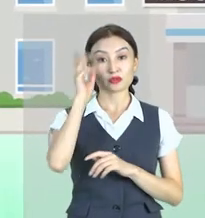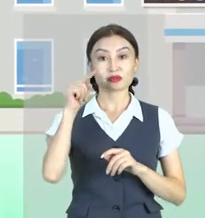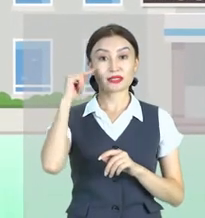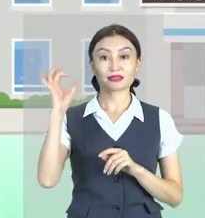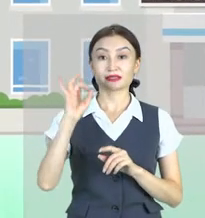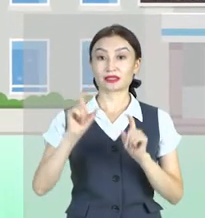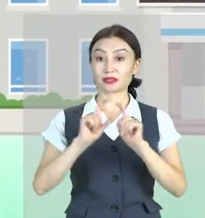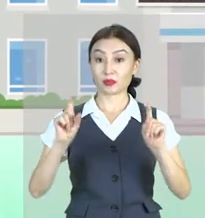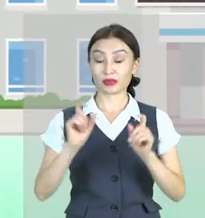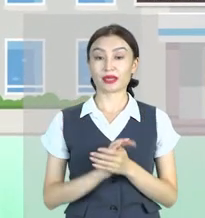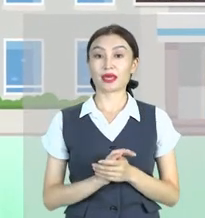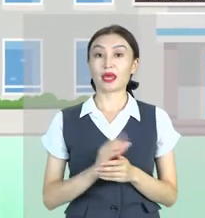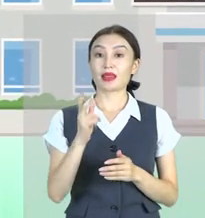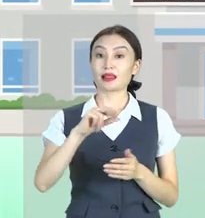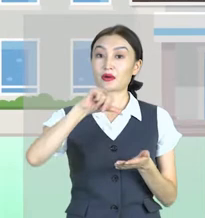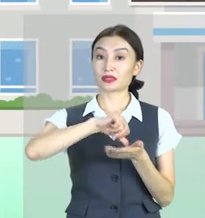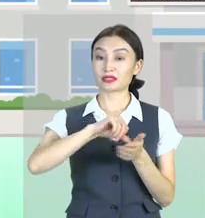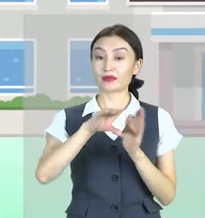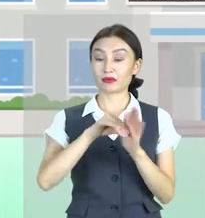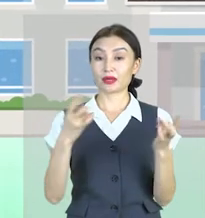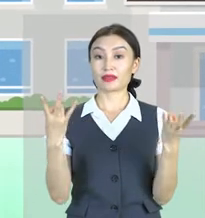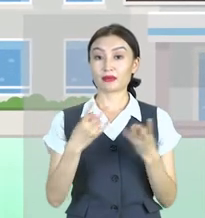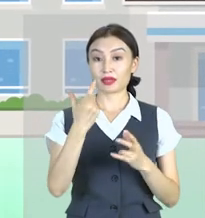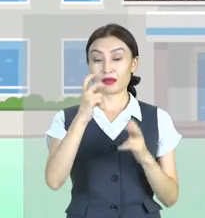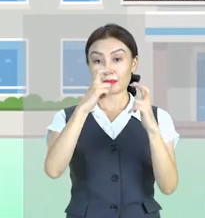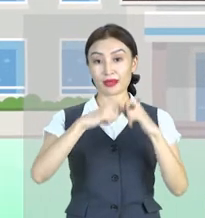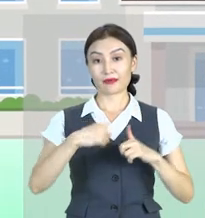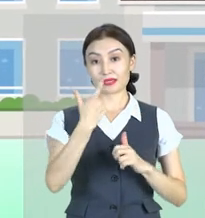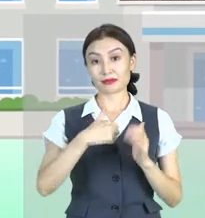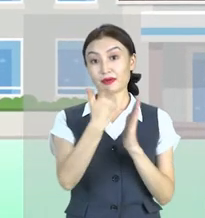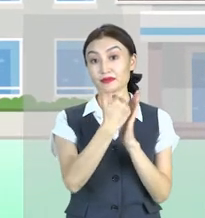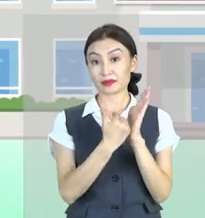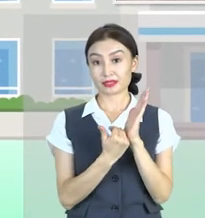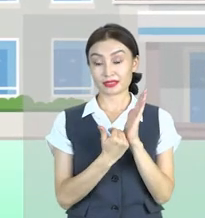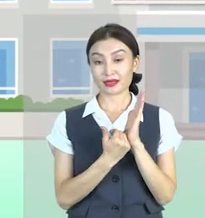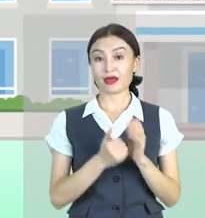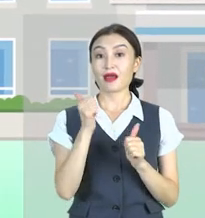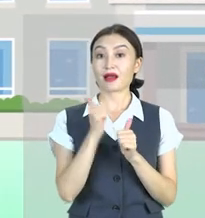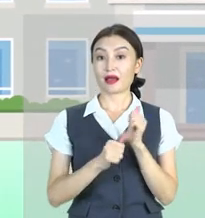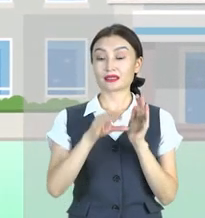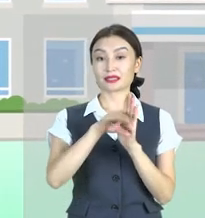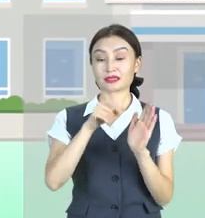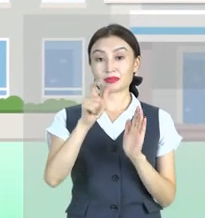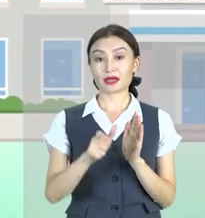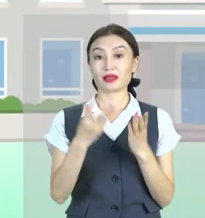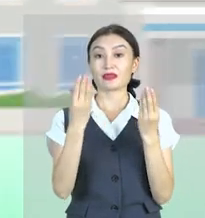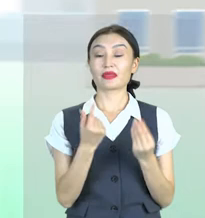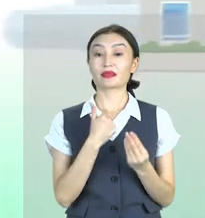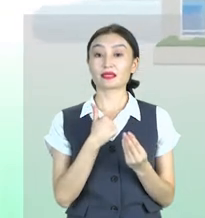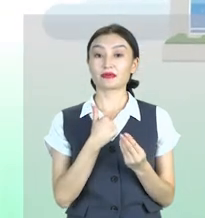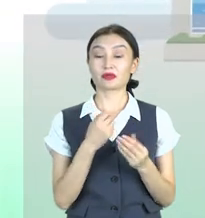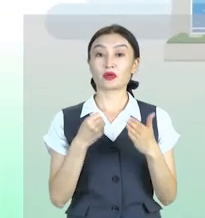Кыргызской Республики. Для участия в выборах необходимо проверить себя в списке избирателей. Каждый избиратель в день голосования с